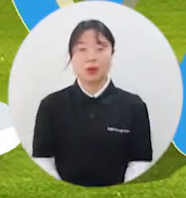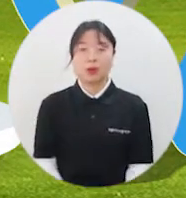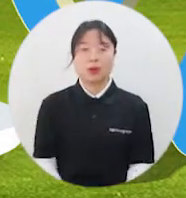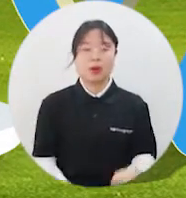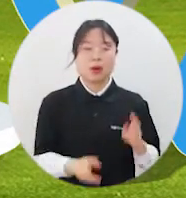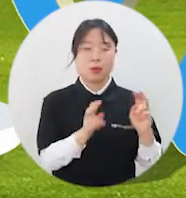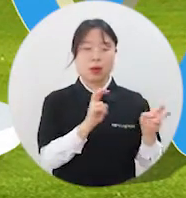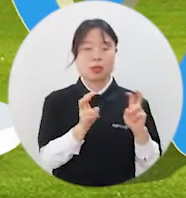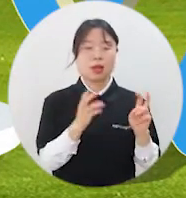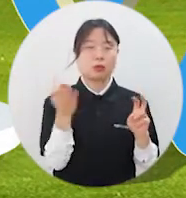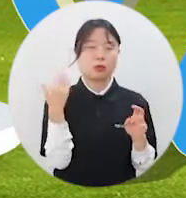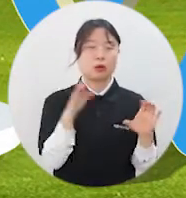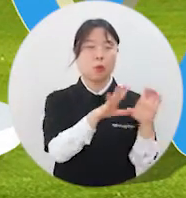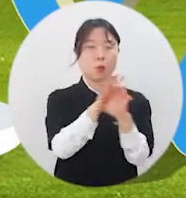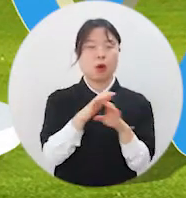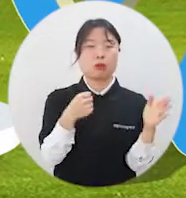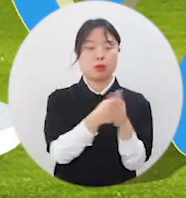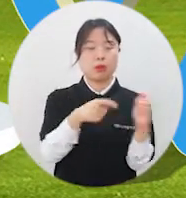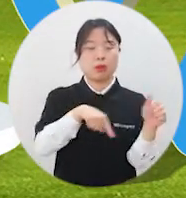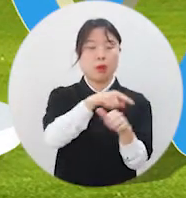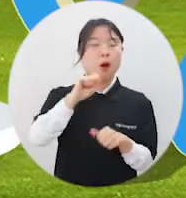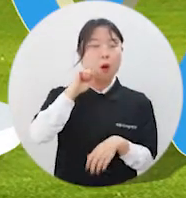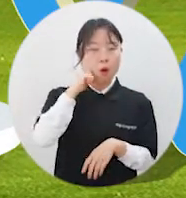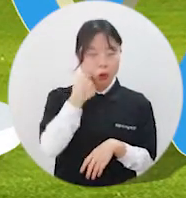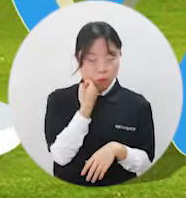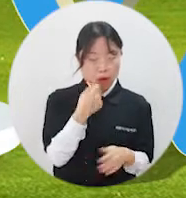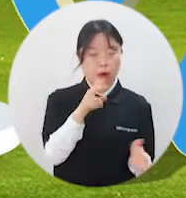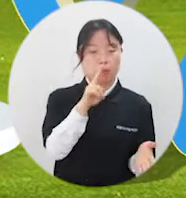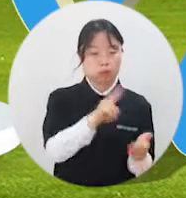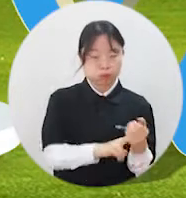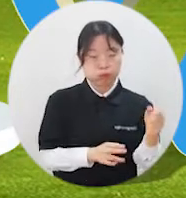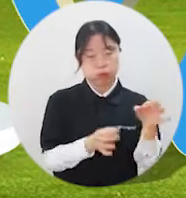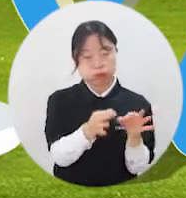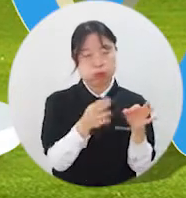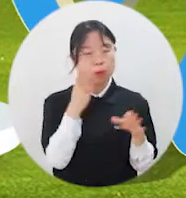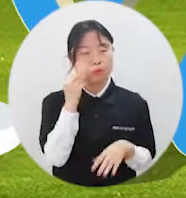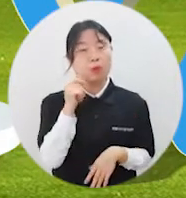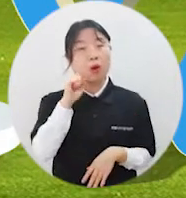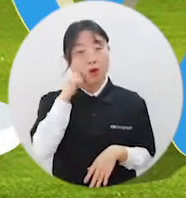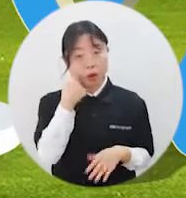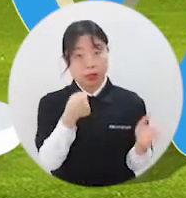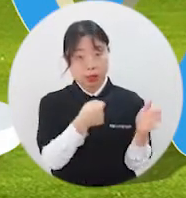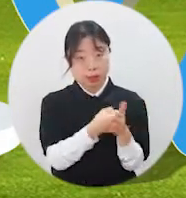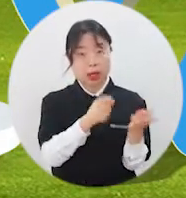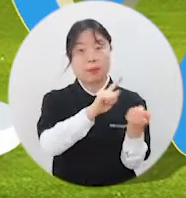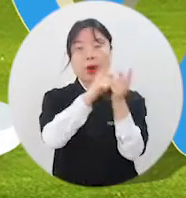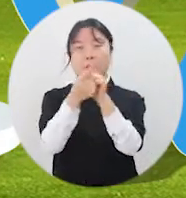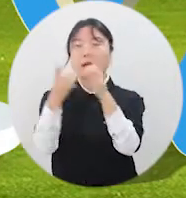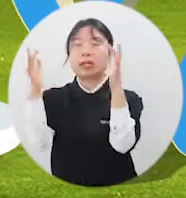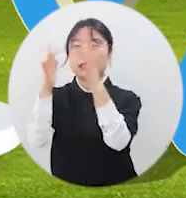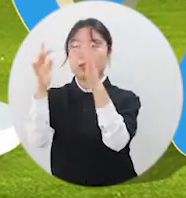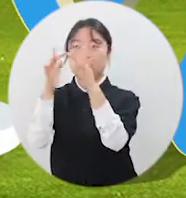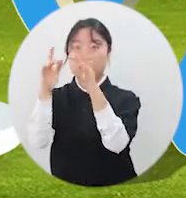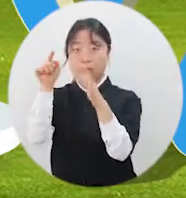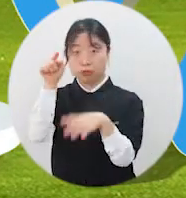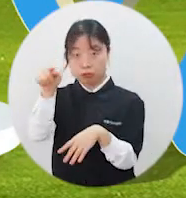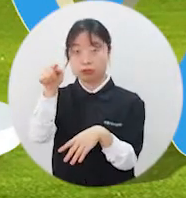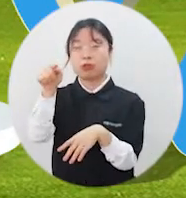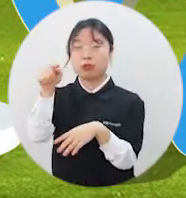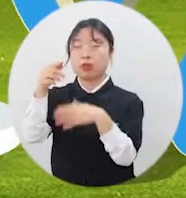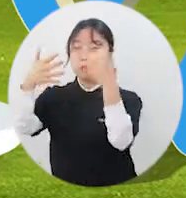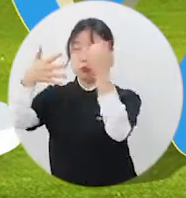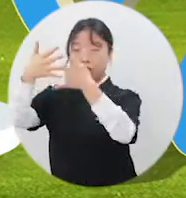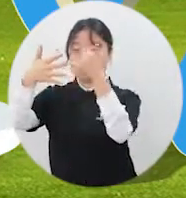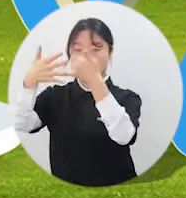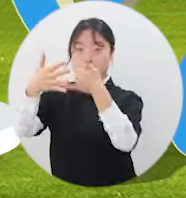온라인 장터는 의왕시 관내 사회적 경제기업의 판로 확대와 지역경제 활성화, 사회적 기업의 안정적